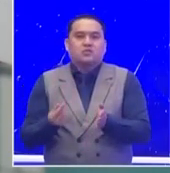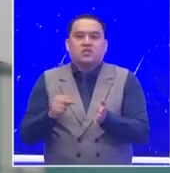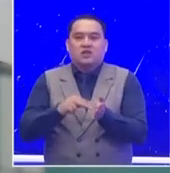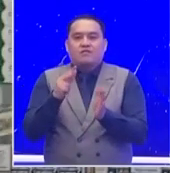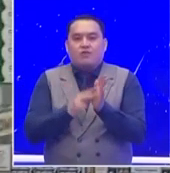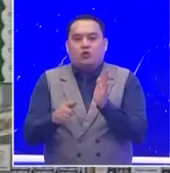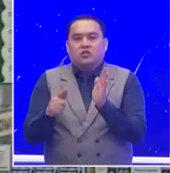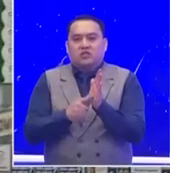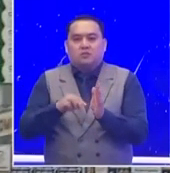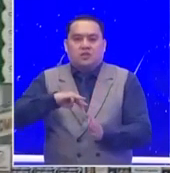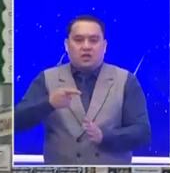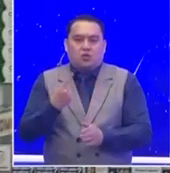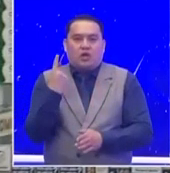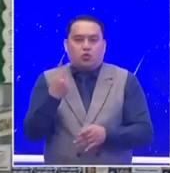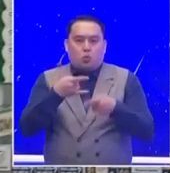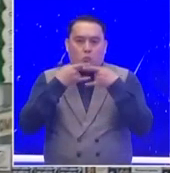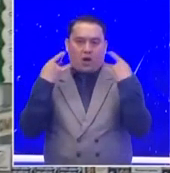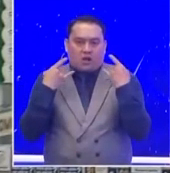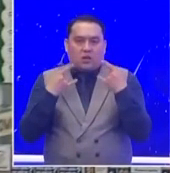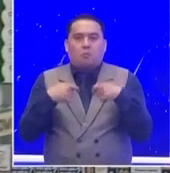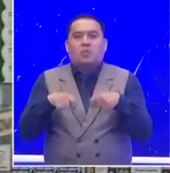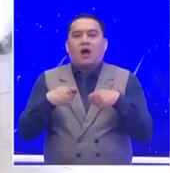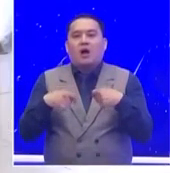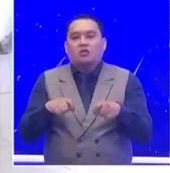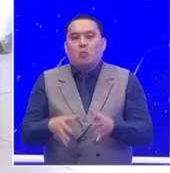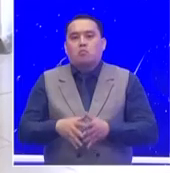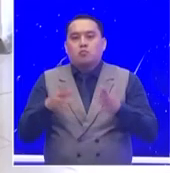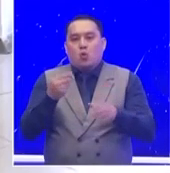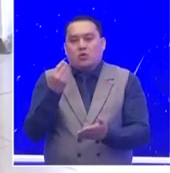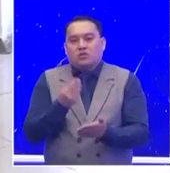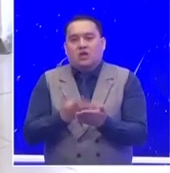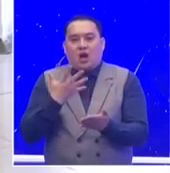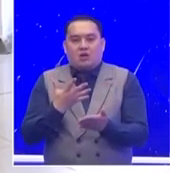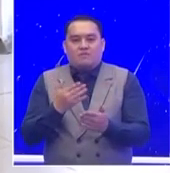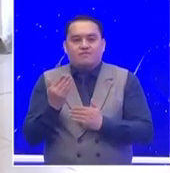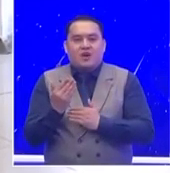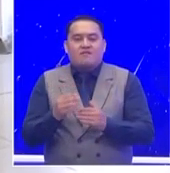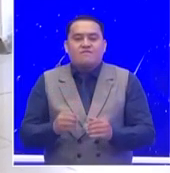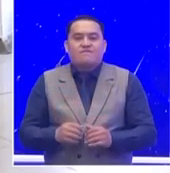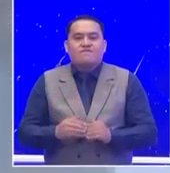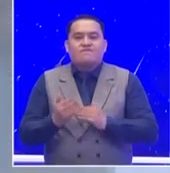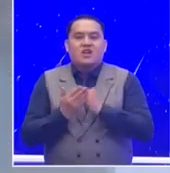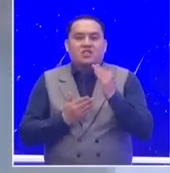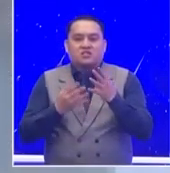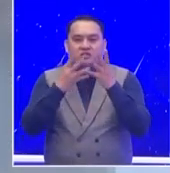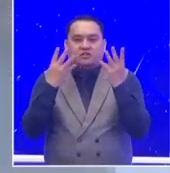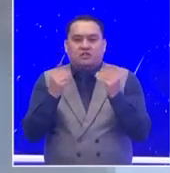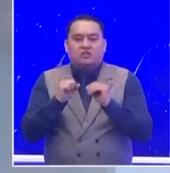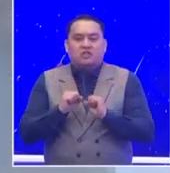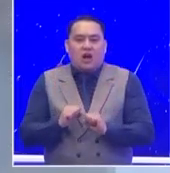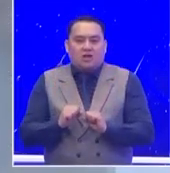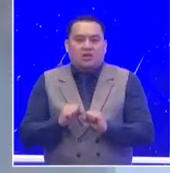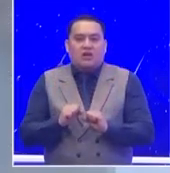– 87 тенге за маску. Есть в продаже и более дорогие экземпляры повышенной защиты. Не забыли и провизоры, и